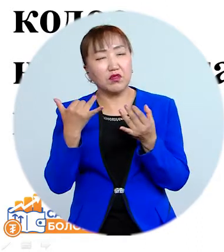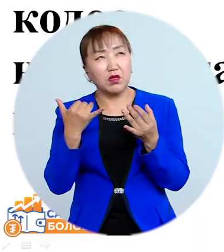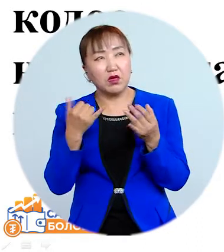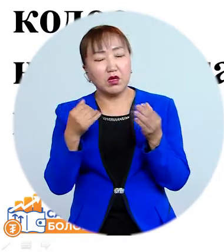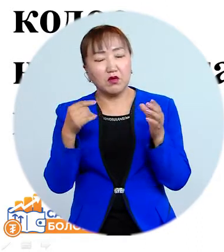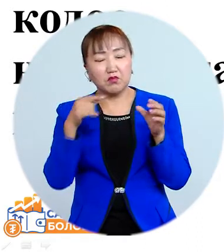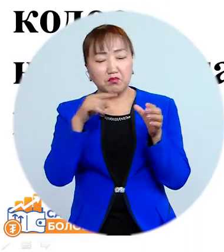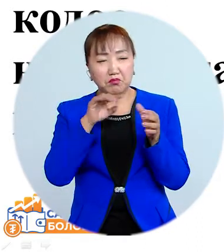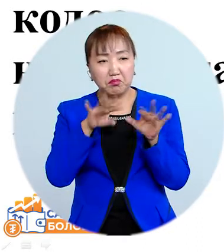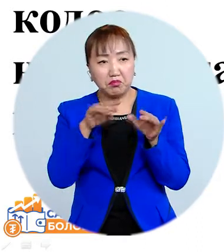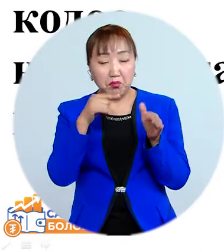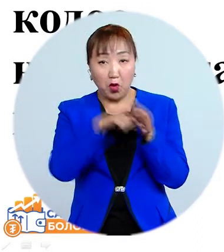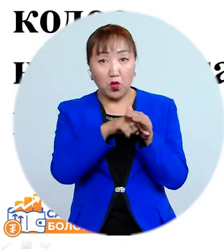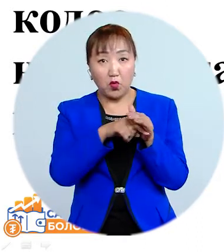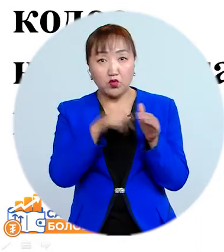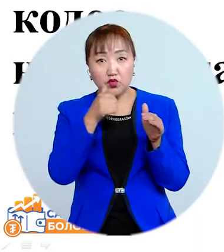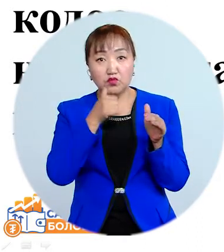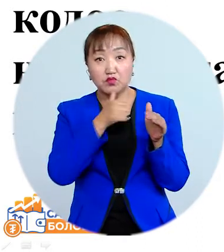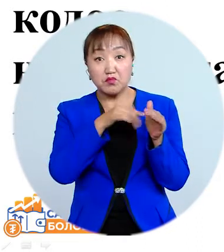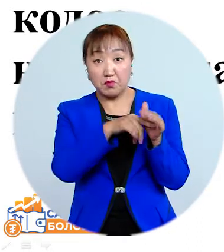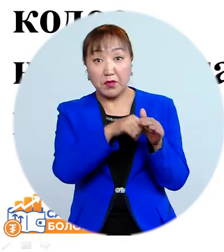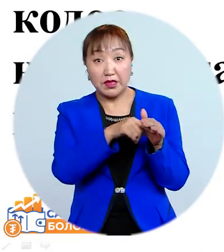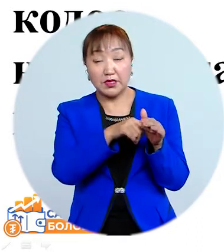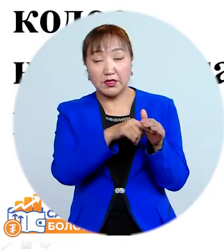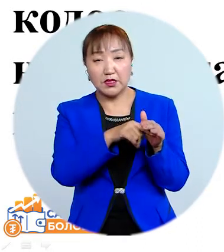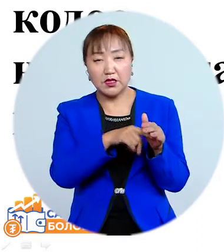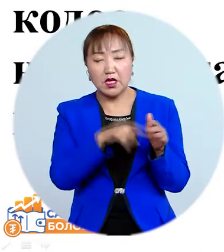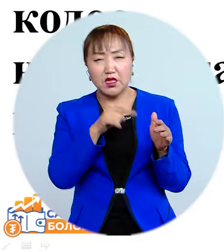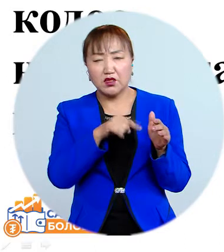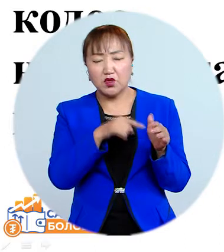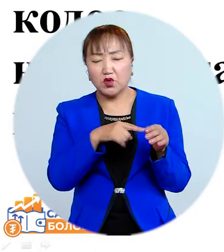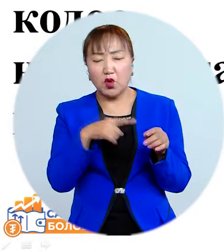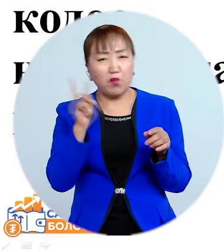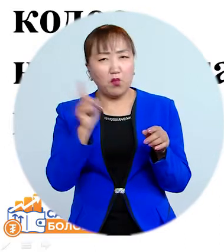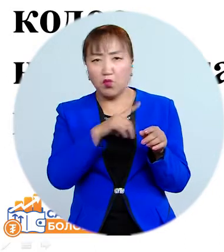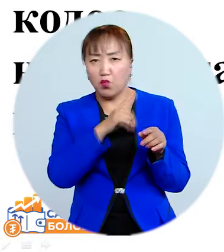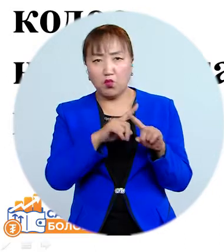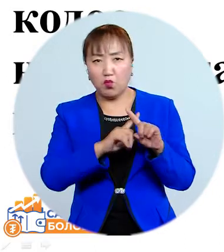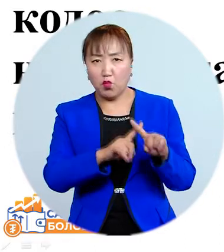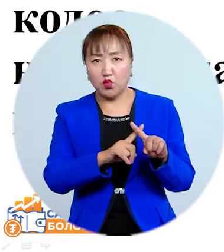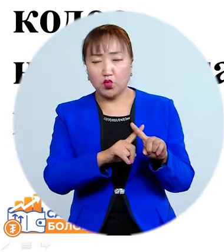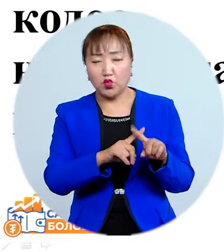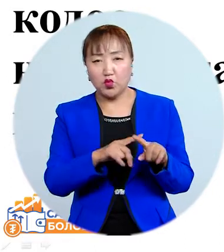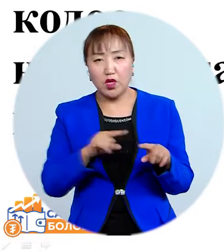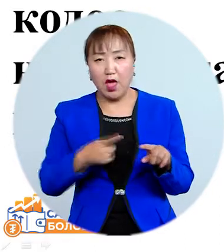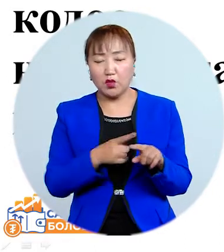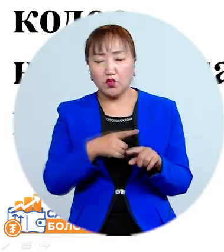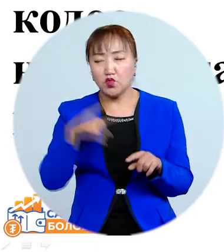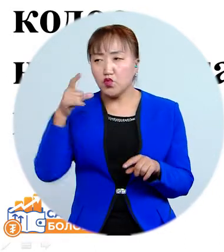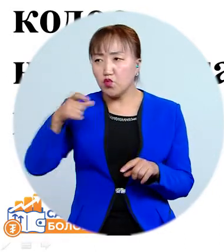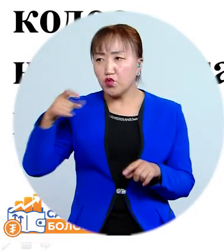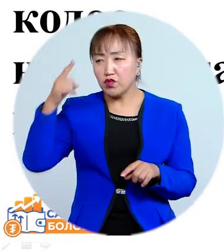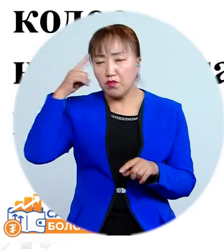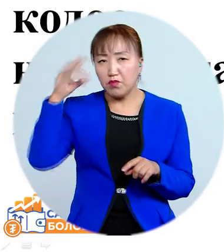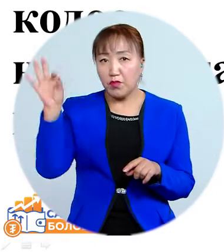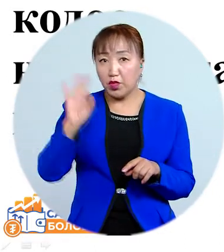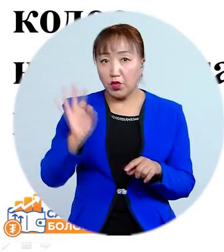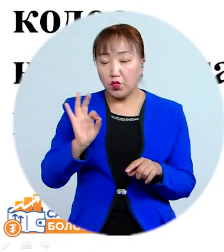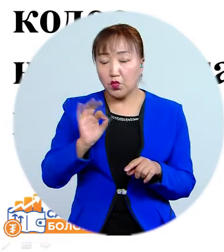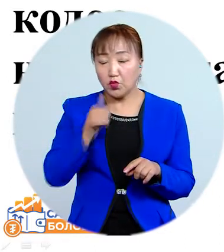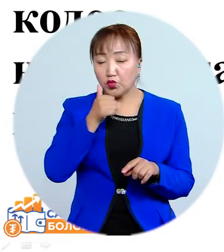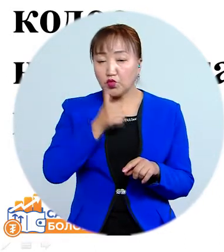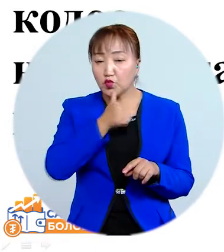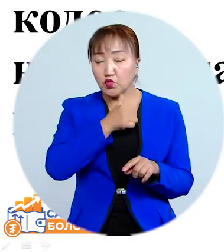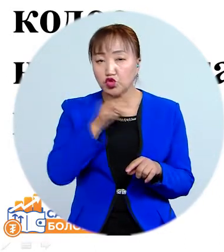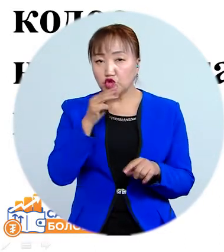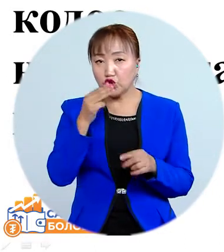эргээд илрүүлэхэд одоо маш тийм амархан зүйлсийг бол сонгож авдаг байгаа. Тэгэхээр аль болох энэ дээр тийм хүмүүсийн мэддэг биш тийм тоонуудыг пин